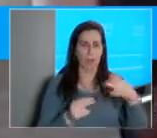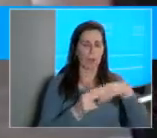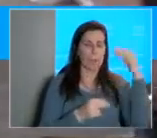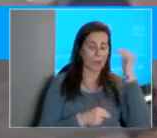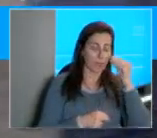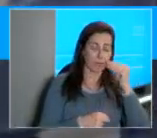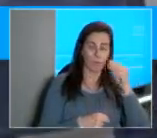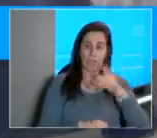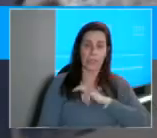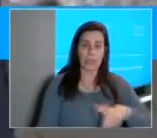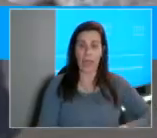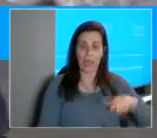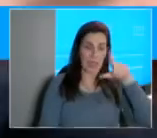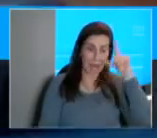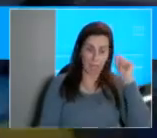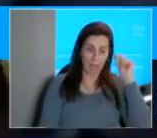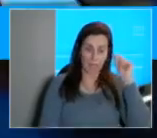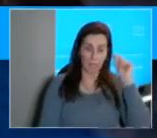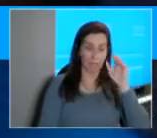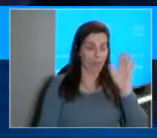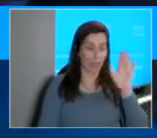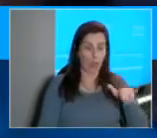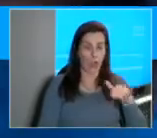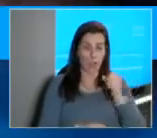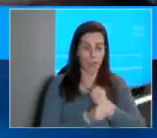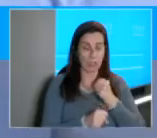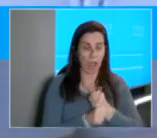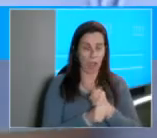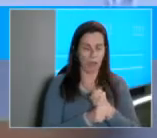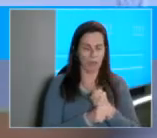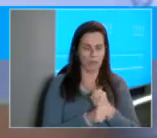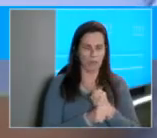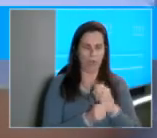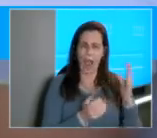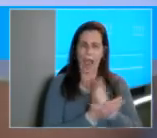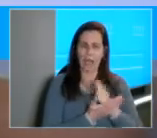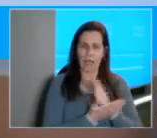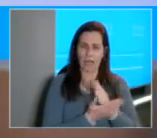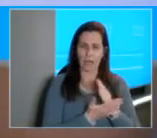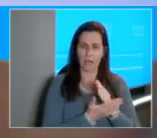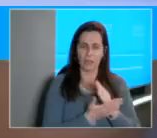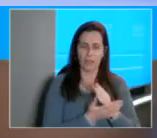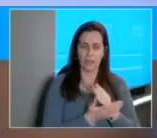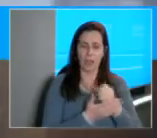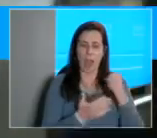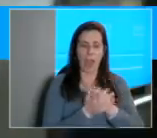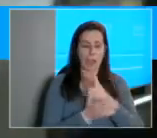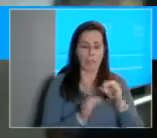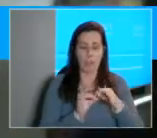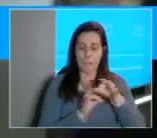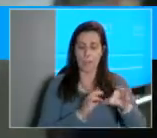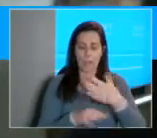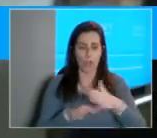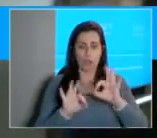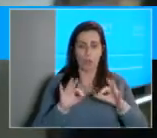הספר. עיריית תל אביב הוציא רק לאחרונה עכשיו החלטה שבמרחק של 100 מטר מבתי ספר לא יהיו